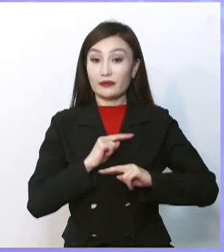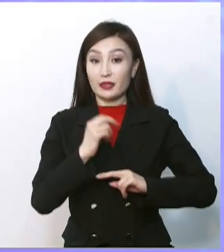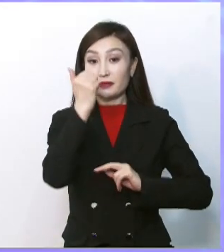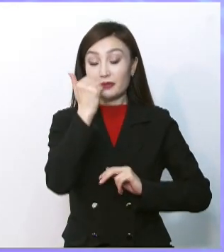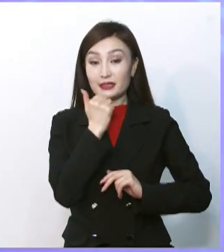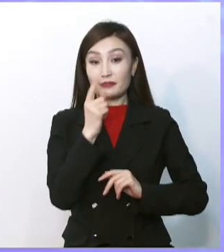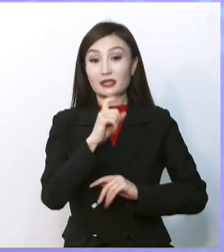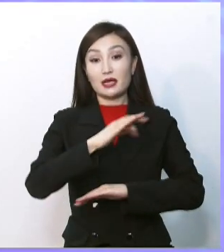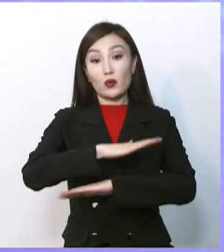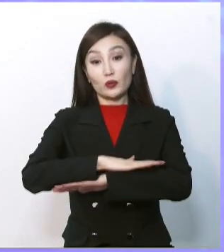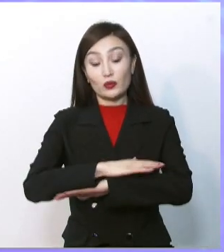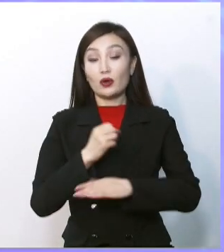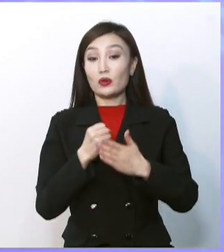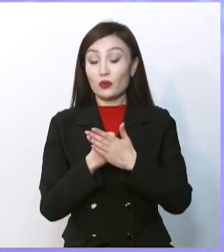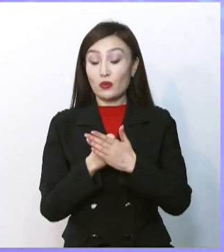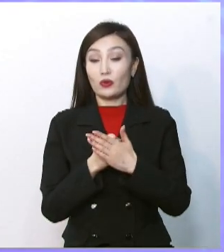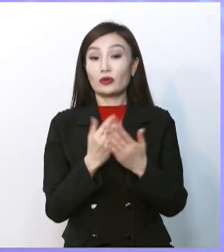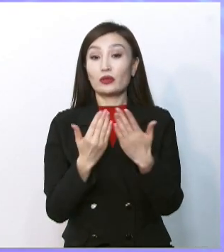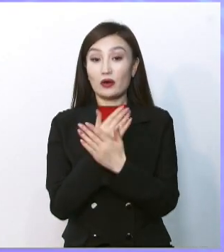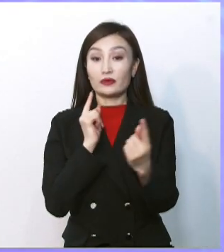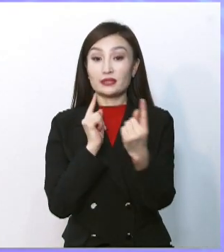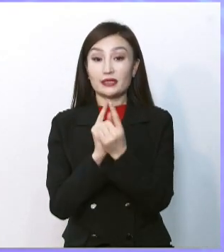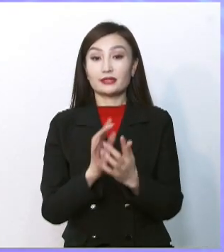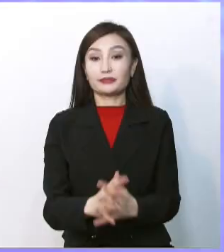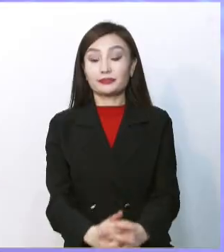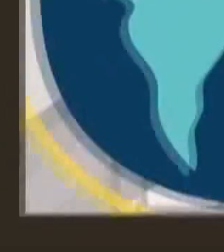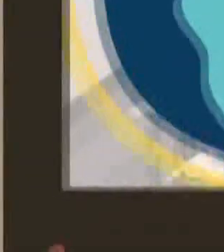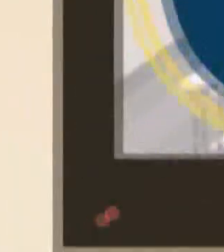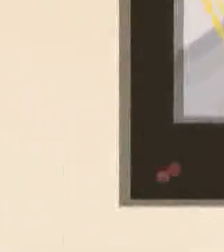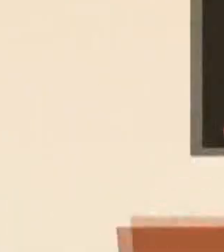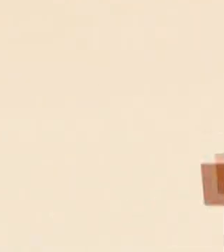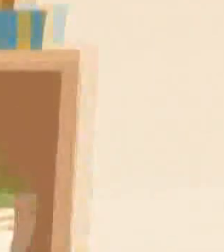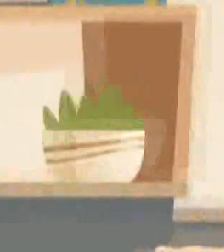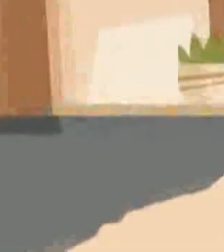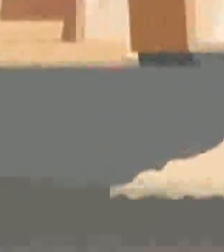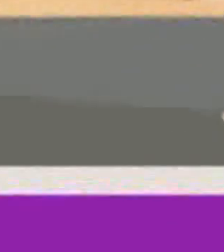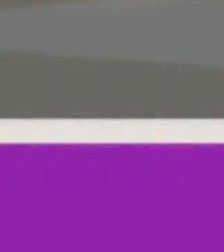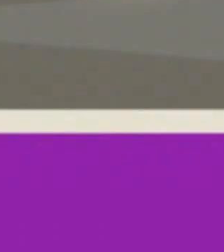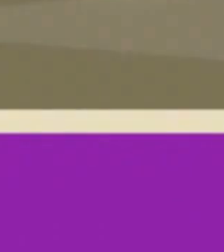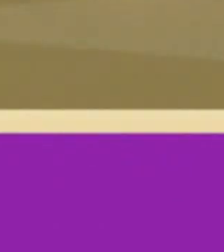Спасибо за урок. До свидания, до новых встреч.